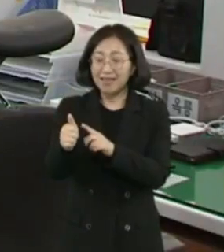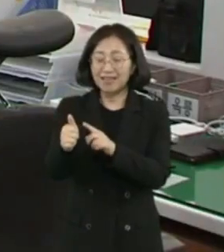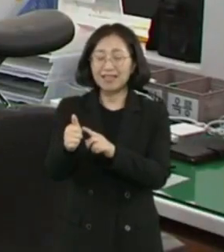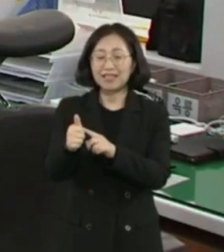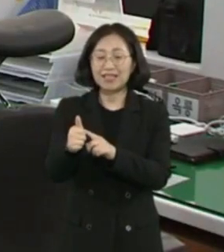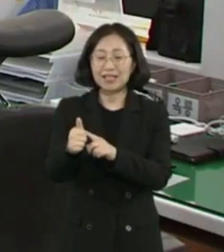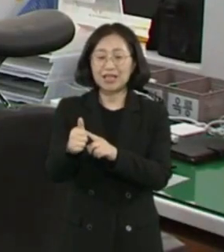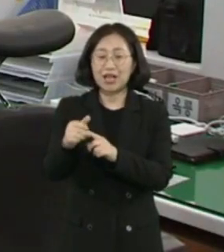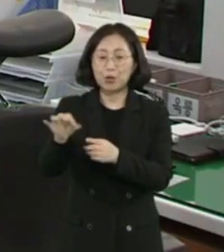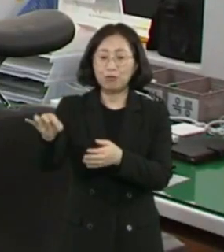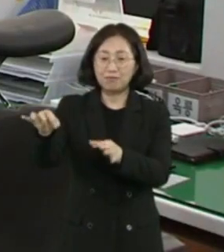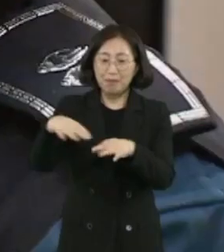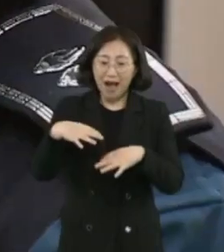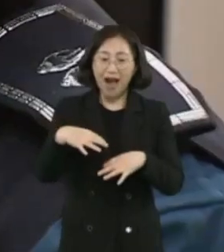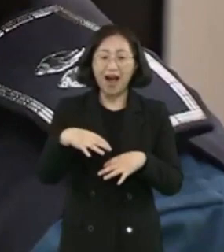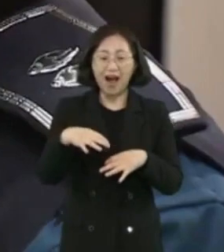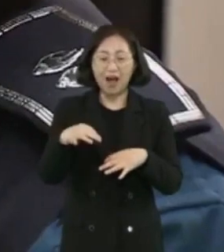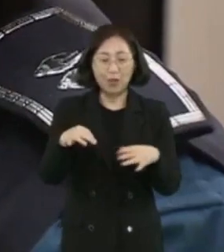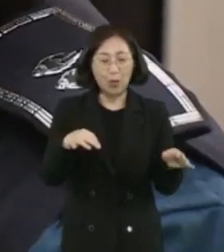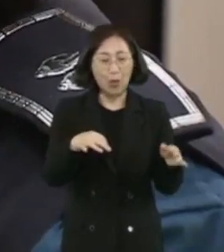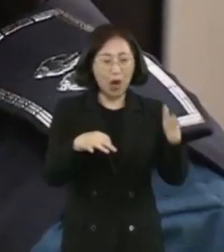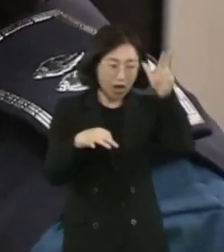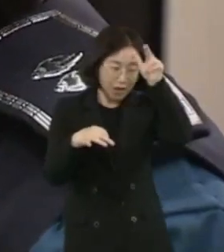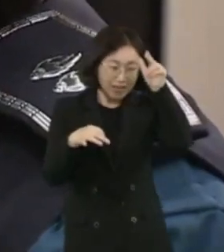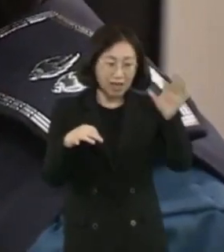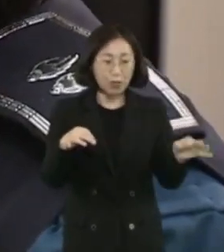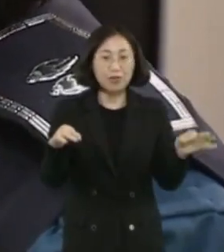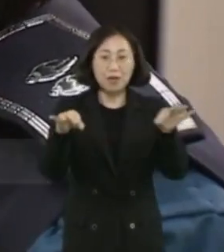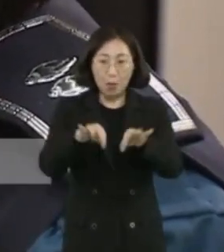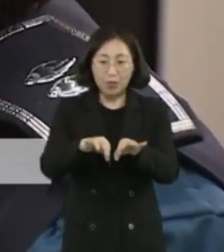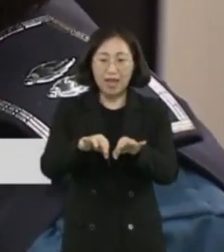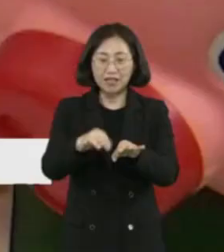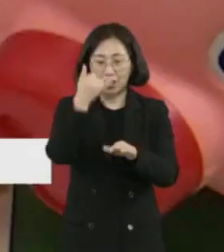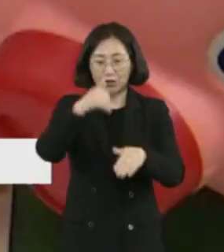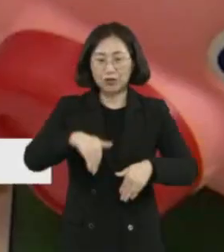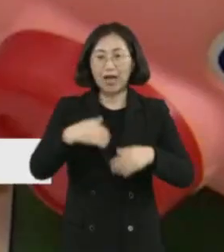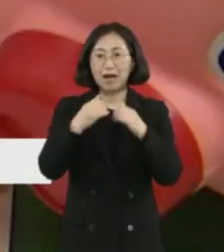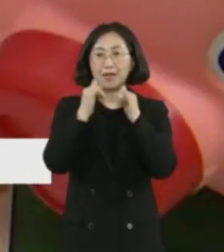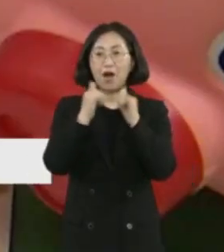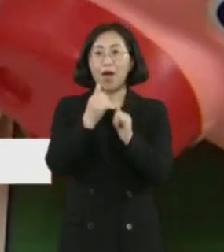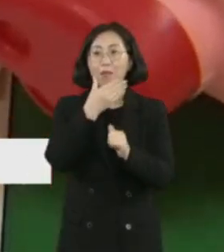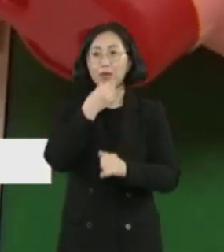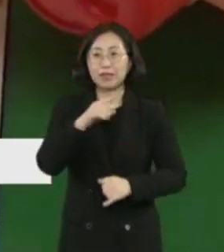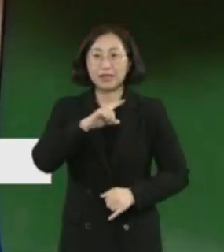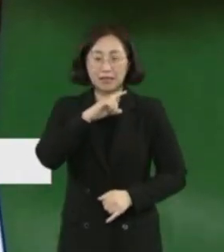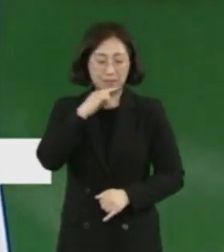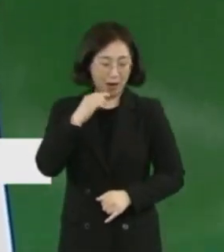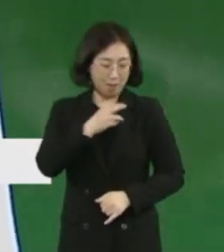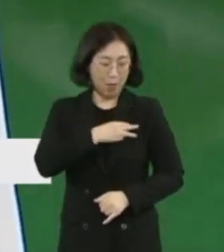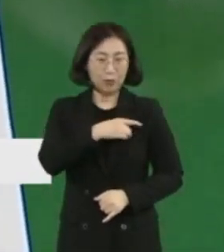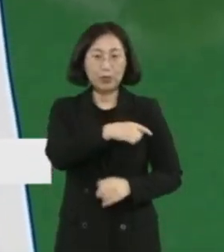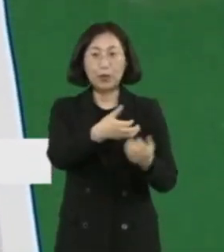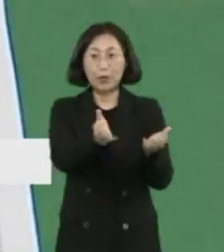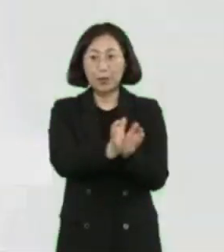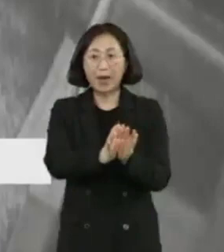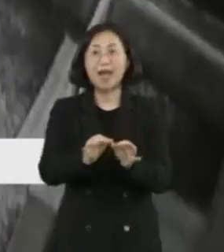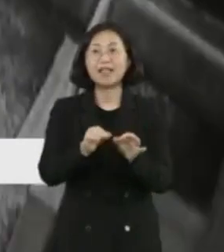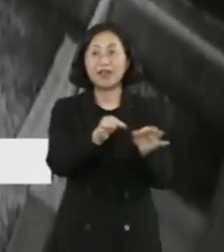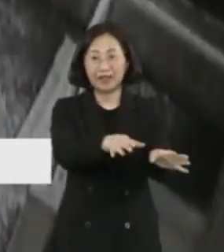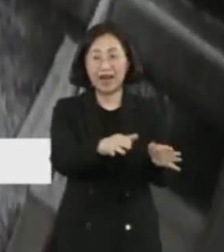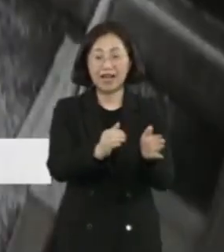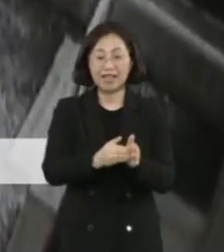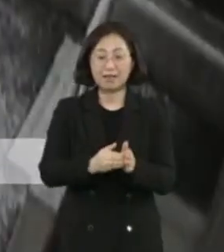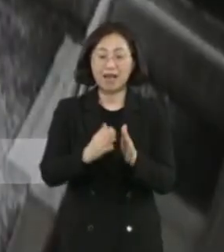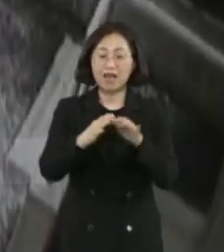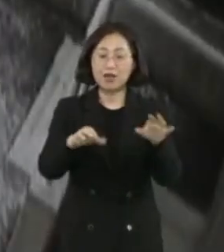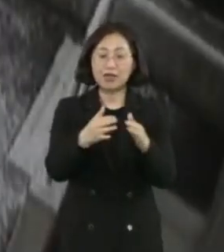현금에 금악지구대 직원들이 십시일반 모은 돈을 보태 충남 사회복지공동모금회에 전달하기로 했습니다. 이웃을